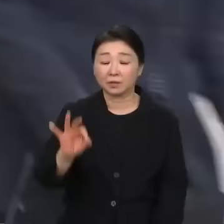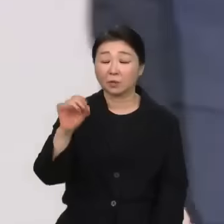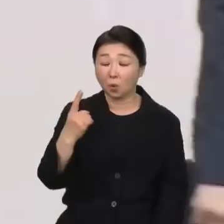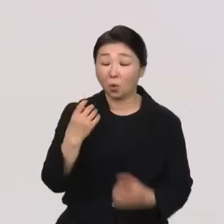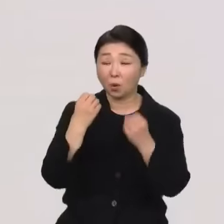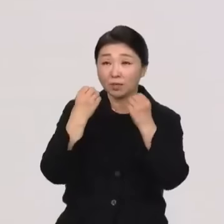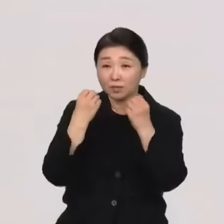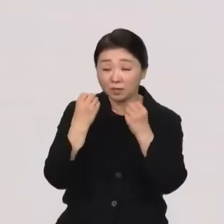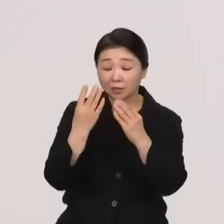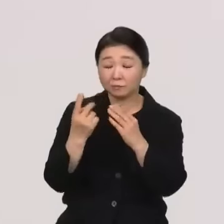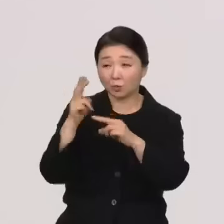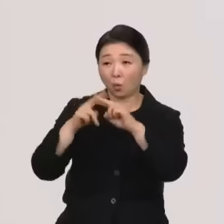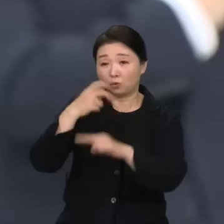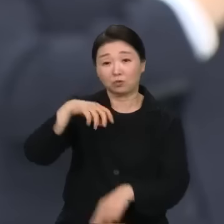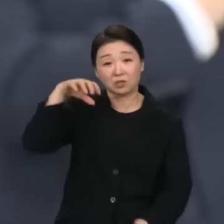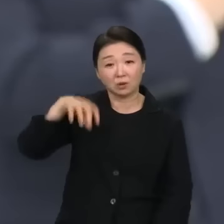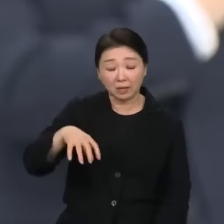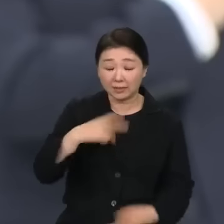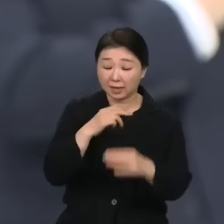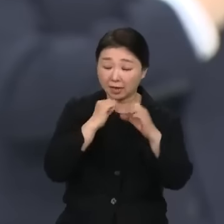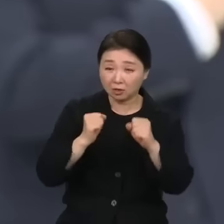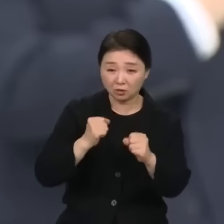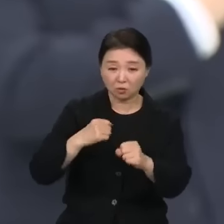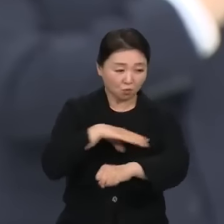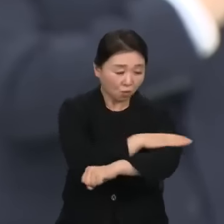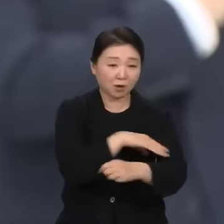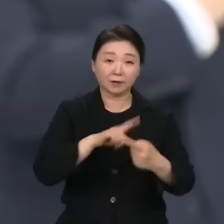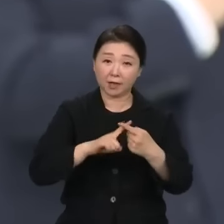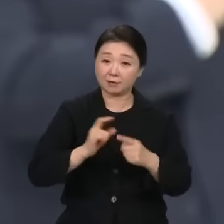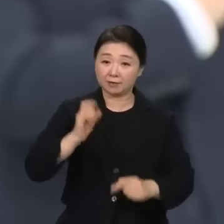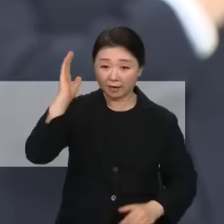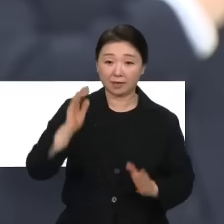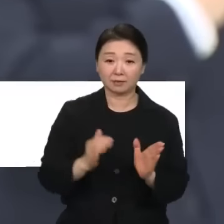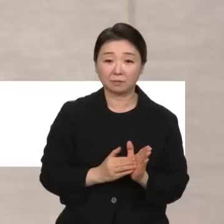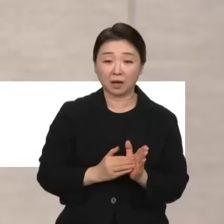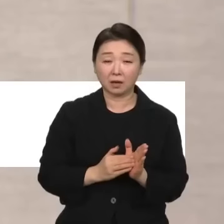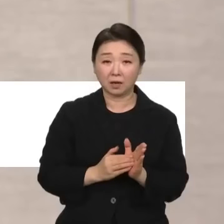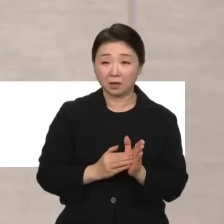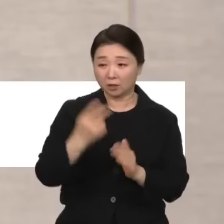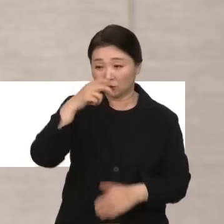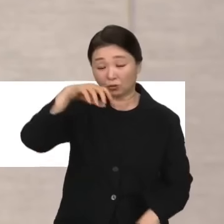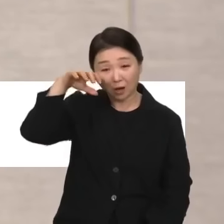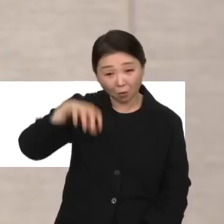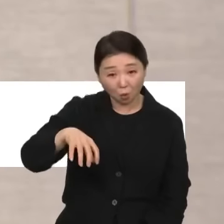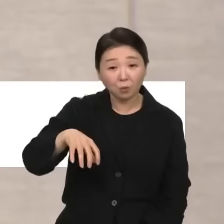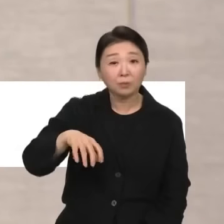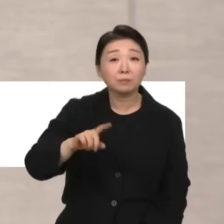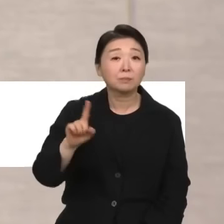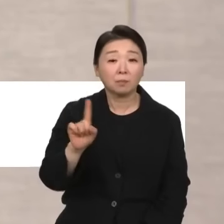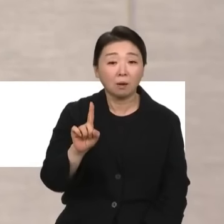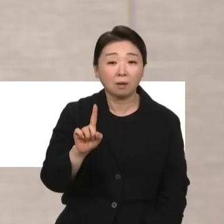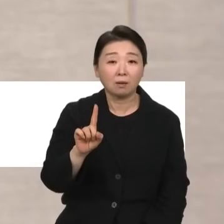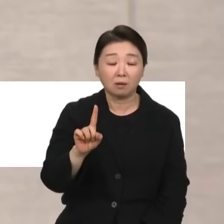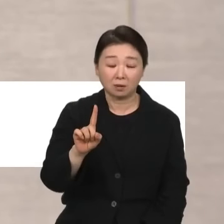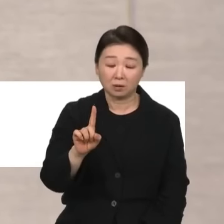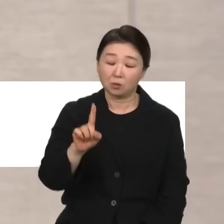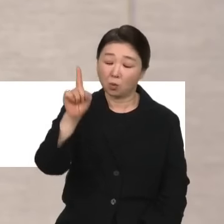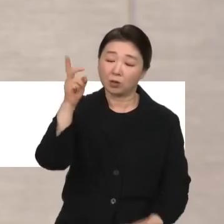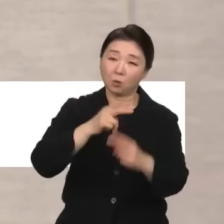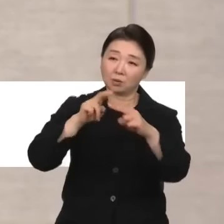공수처장은 취임식에서 살아있는 권력에 대한 수사를 강조했습니다. 공수처라는 수사기관을 탄생시킨 것은